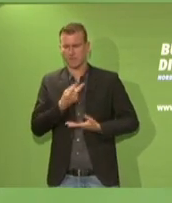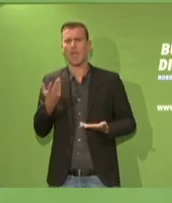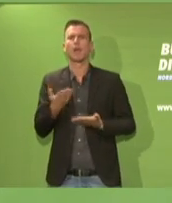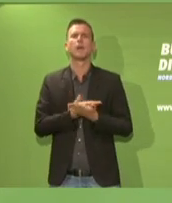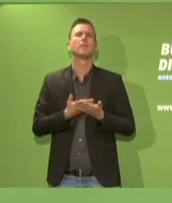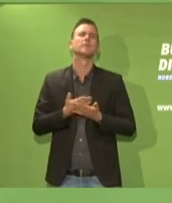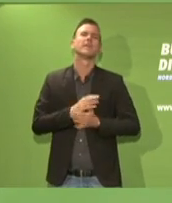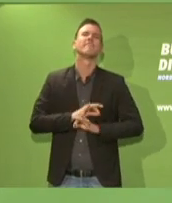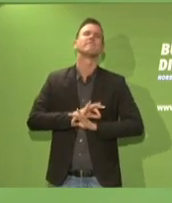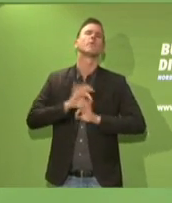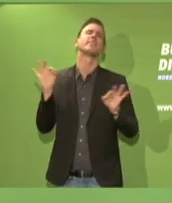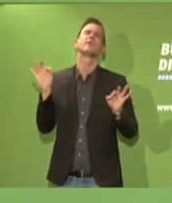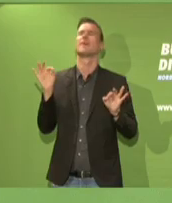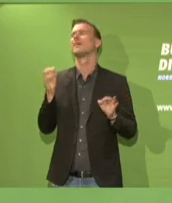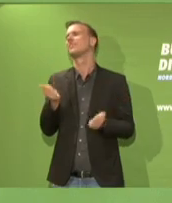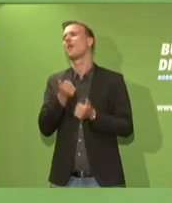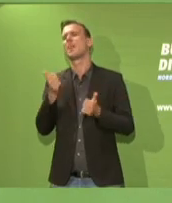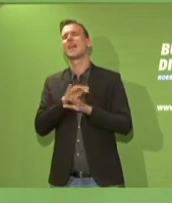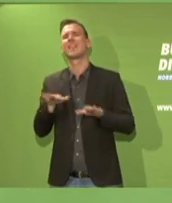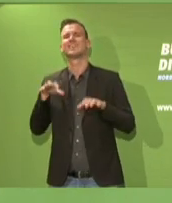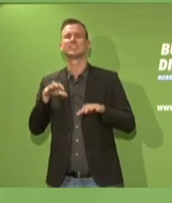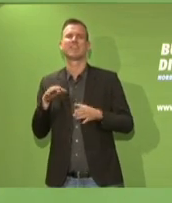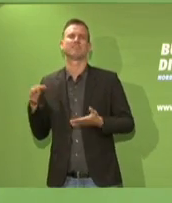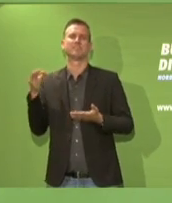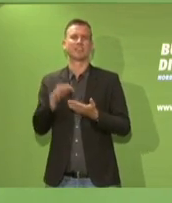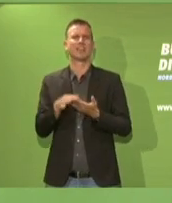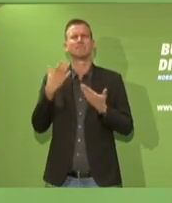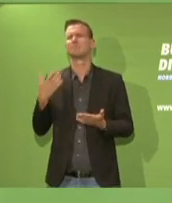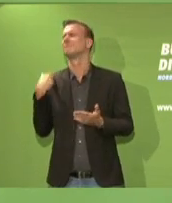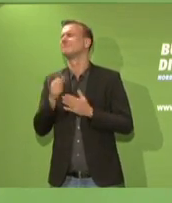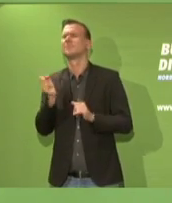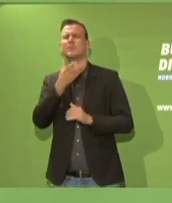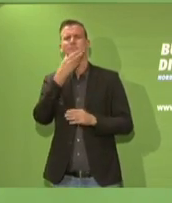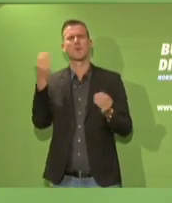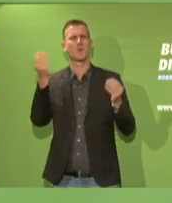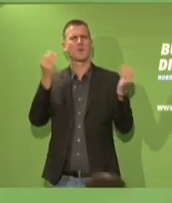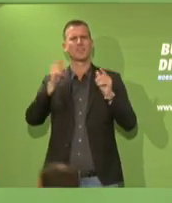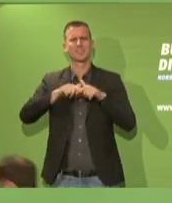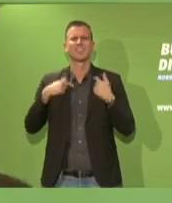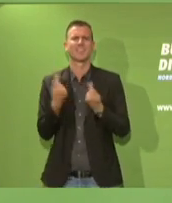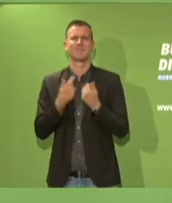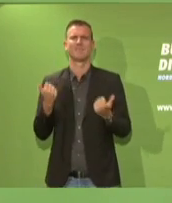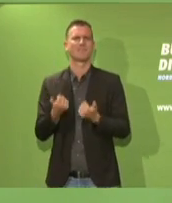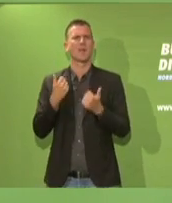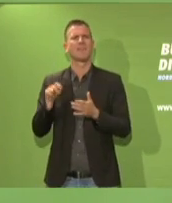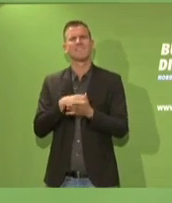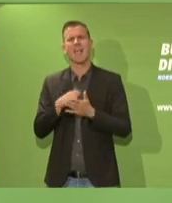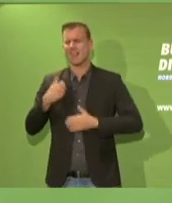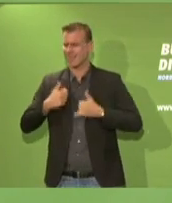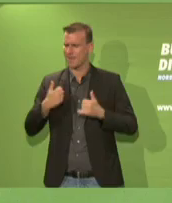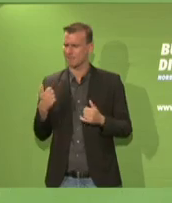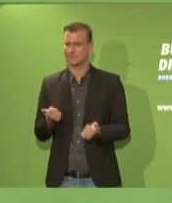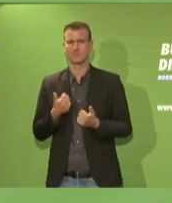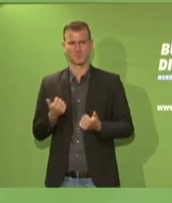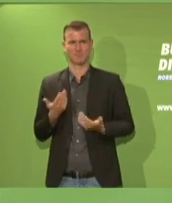unsere wunderbare, hervorragende Landesgeschäftsstelle, die so schön geworden ist und die so ein tolles Team hat, die so einen super Wahlkampf hingelegt hat,